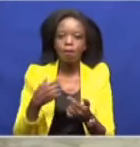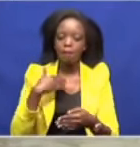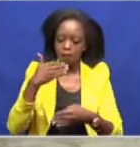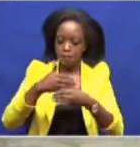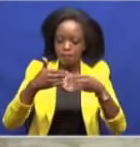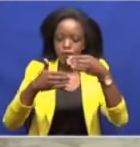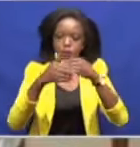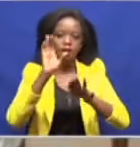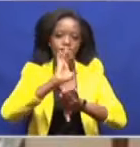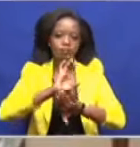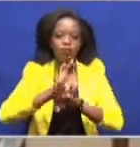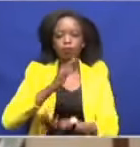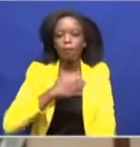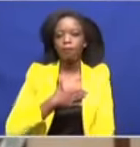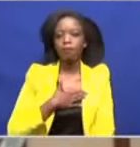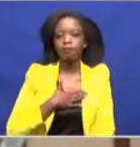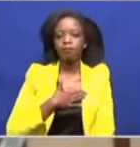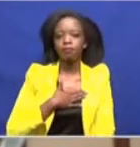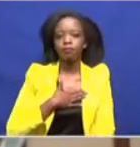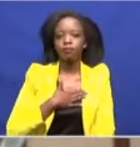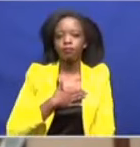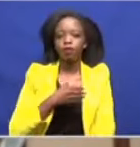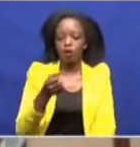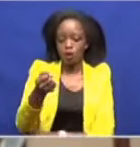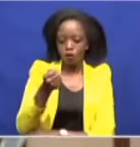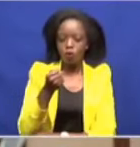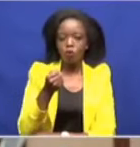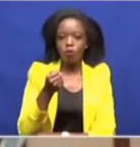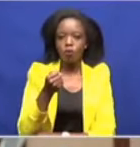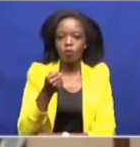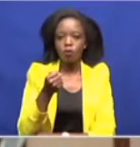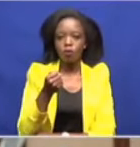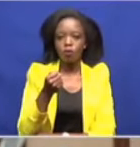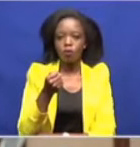Nitalijenga kanisa langu, na milango ya jehanamu